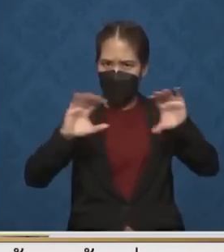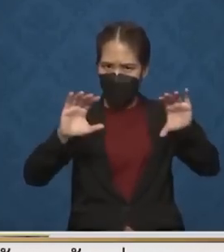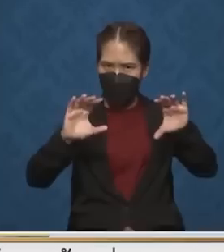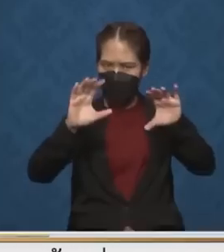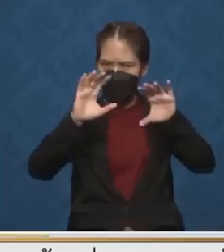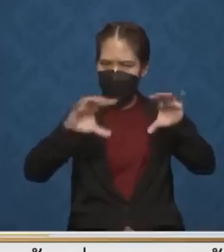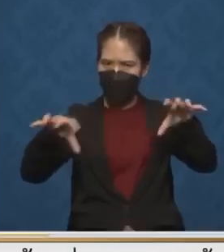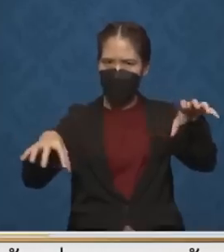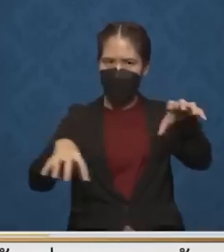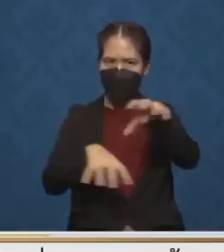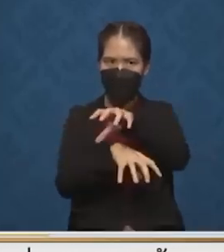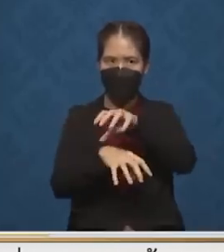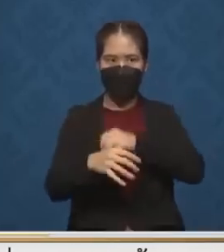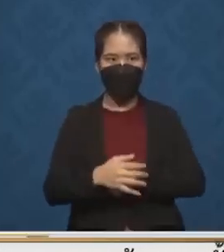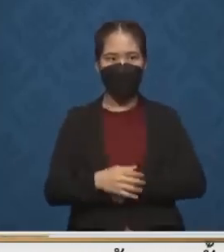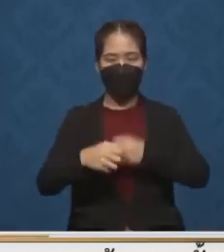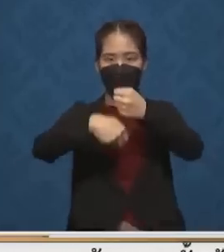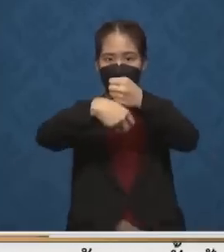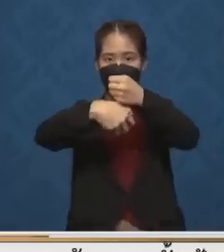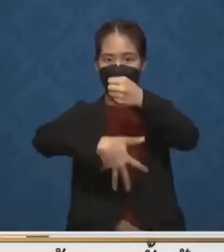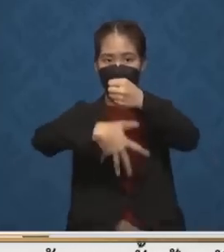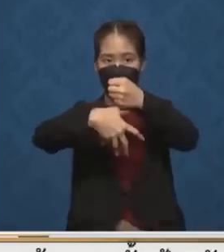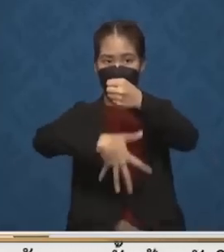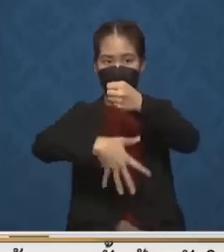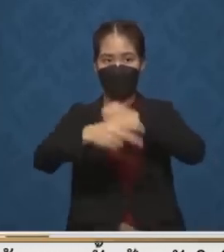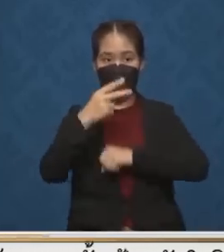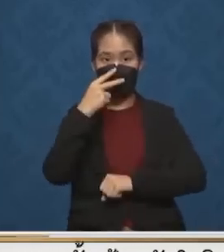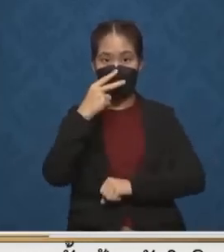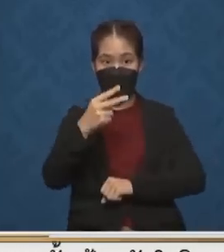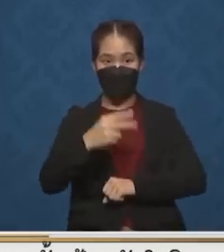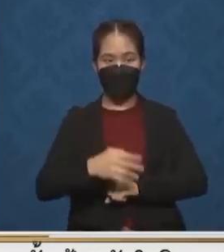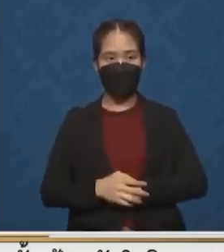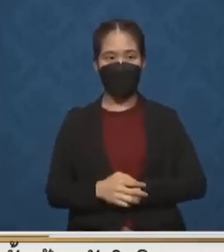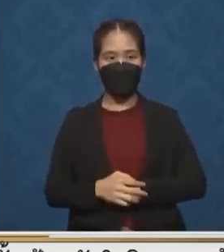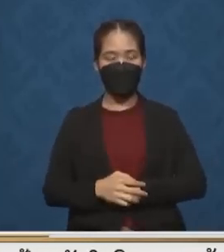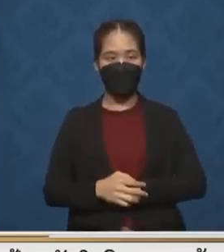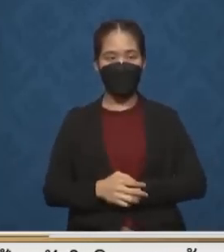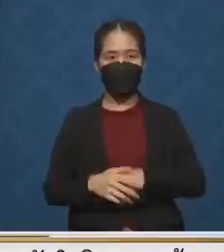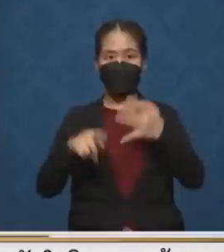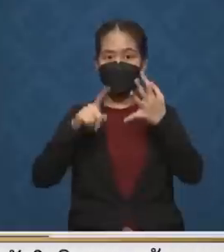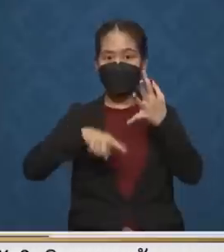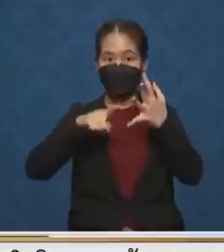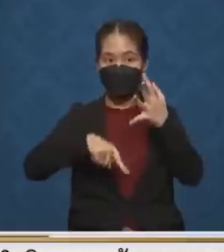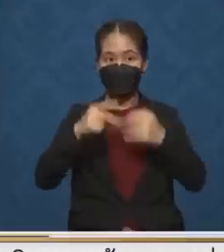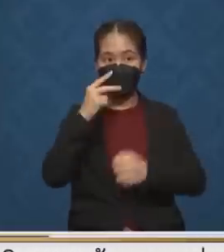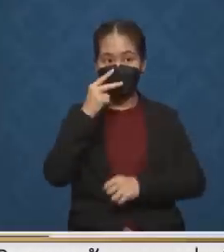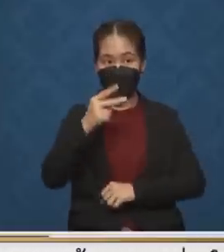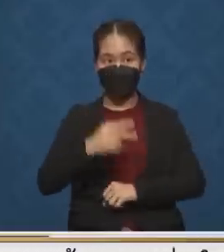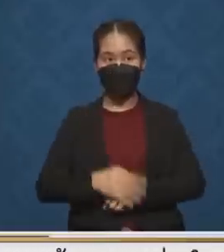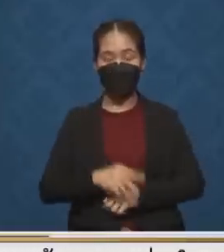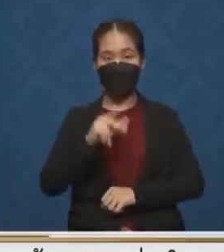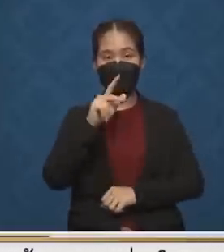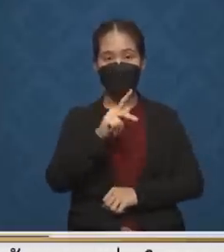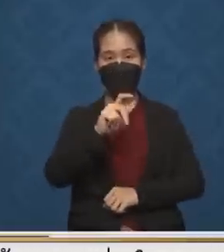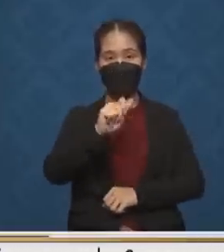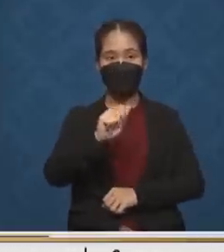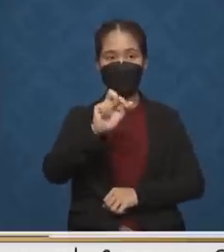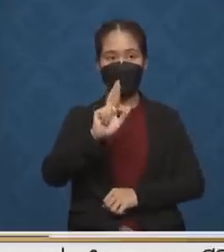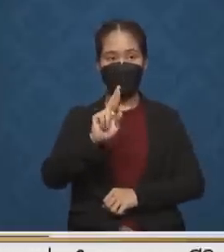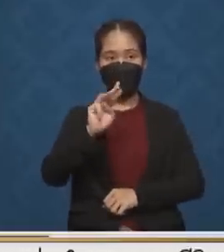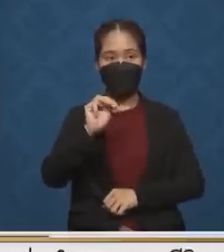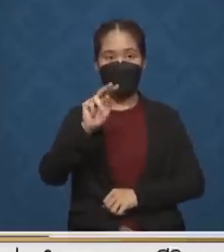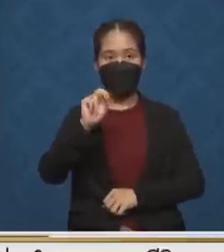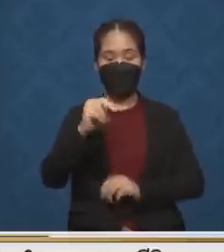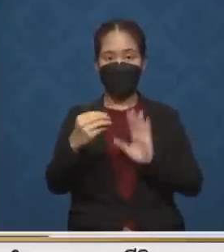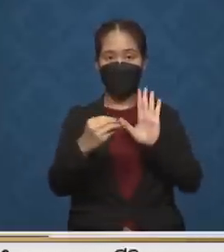อันล้างสุทอยู่ขลางนillyลงมาอีกจสุดคอบนั่นนี่คอกออร Después ตรับ จังหนวัด แลเรม